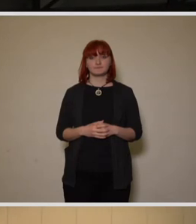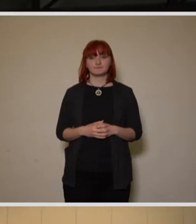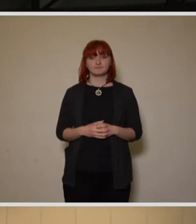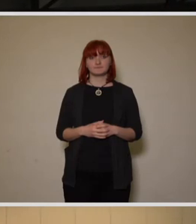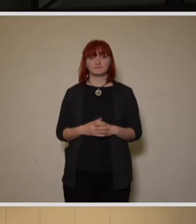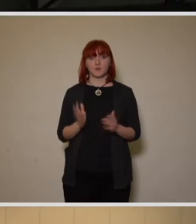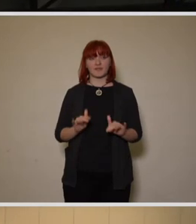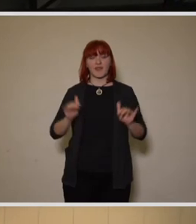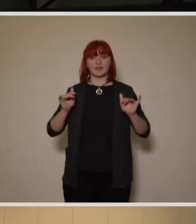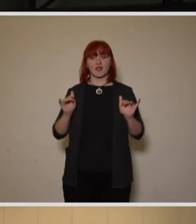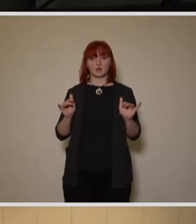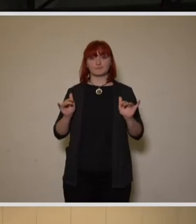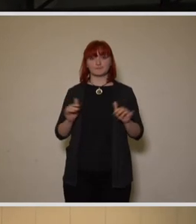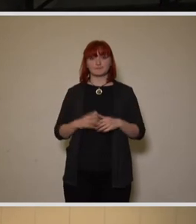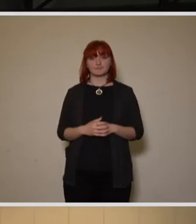Und Enthaltung.